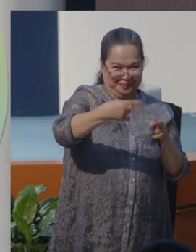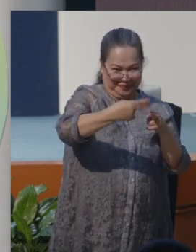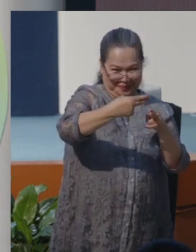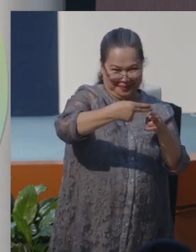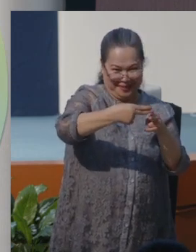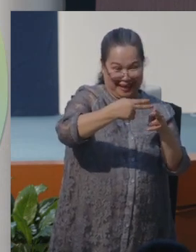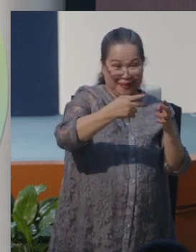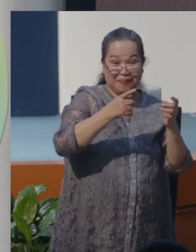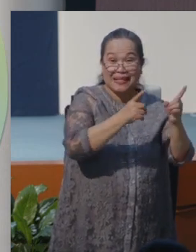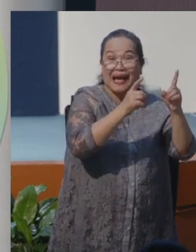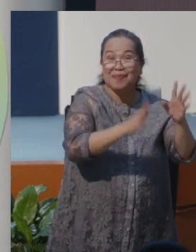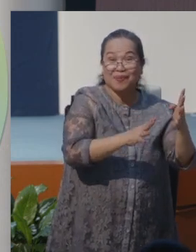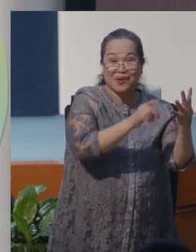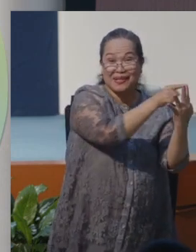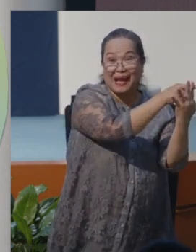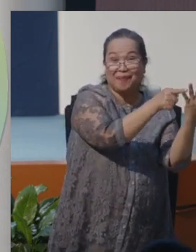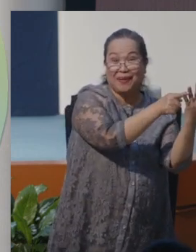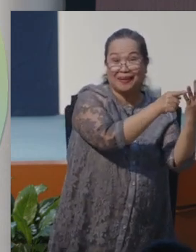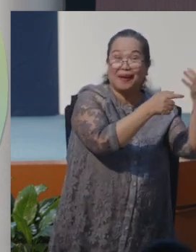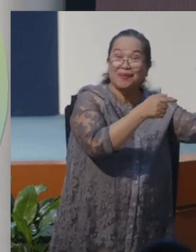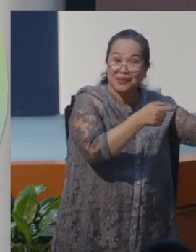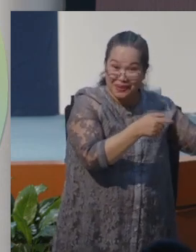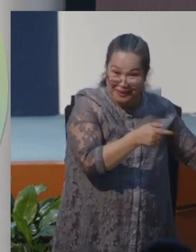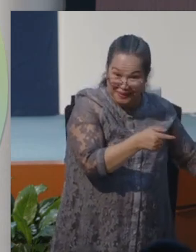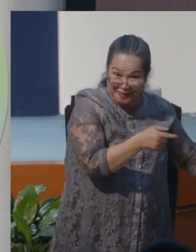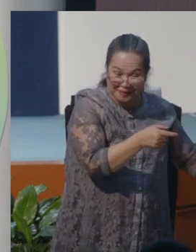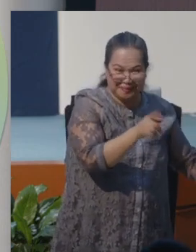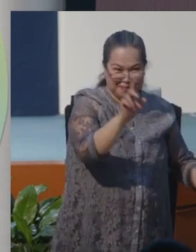yun. Sa aming village, siya ang kilala, kami hindi.